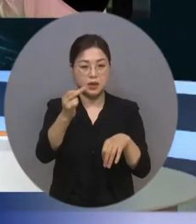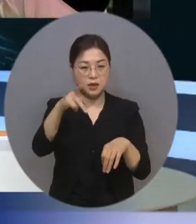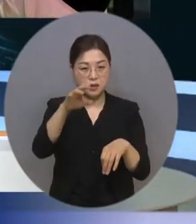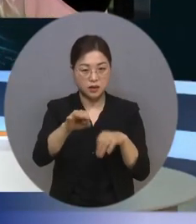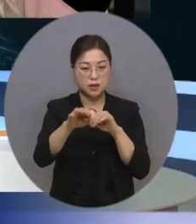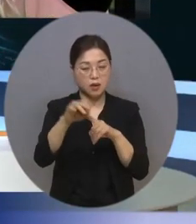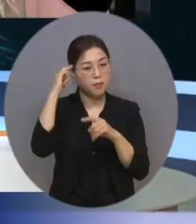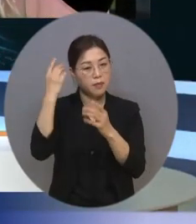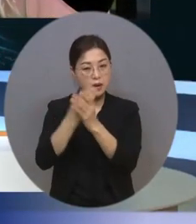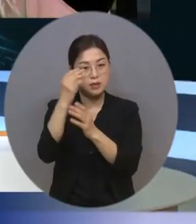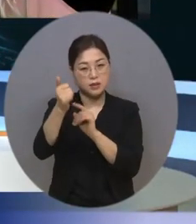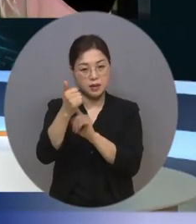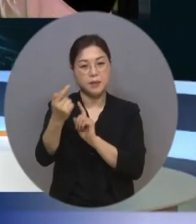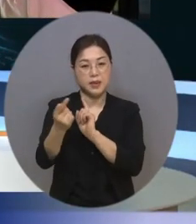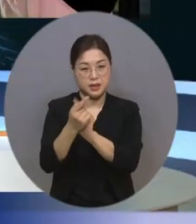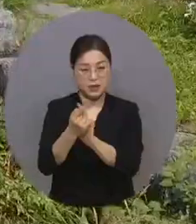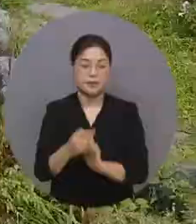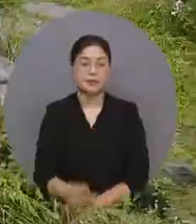이소연 기자가 만나봤습니다.